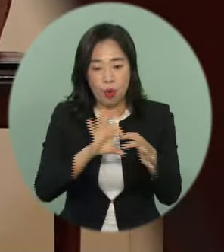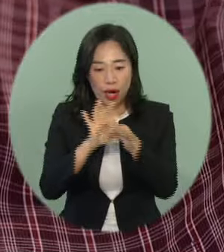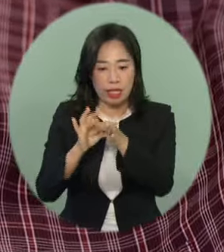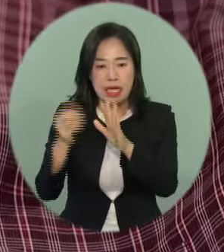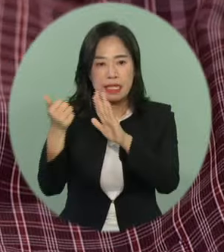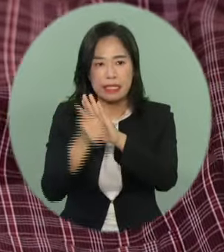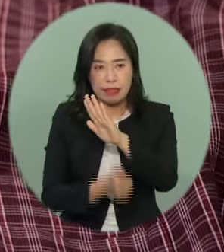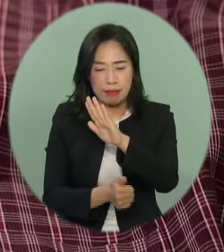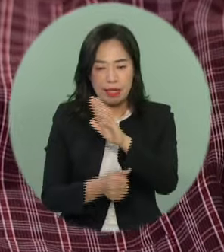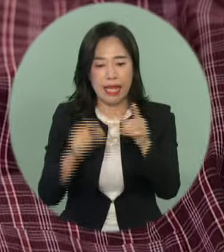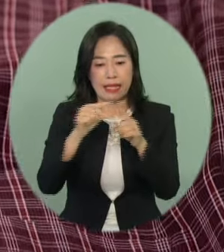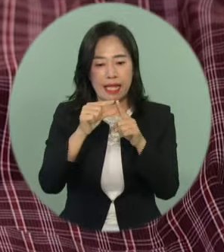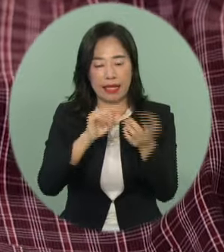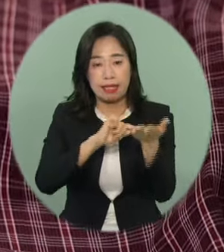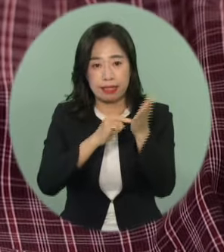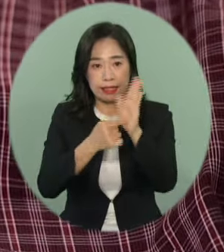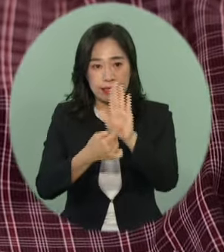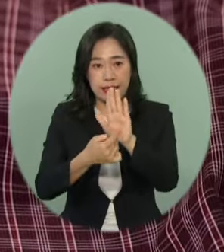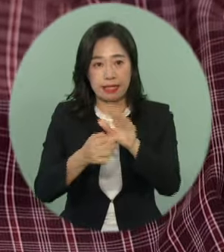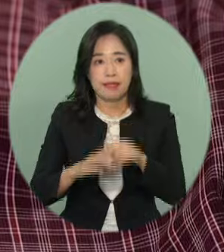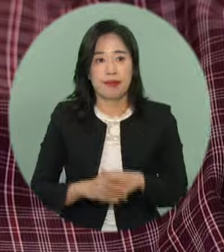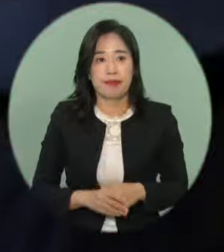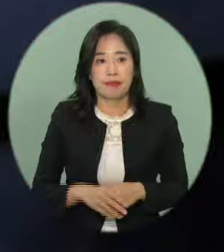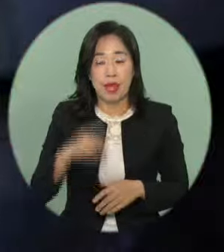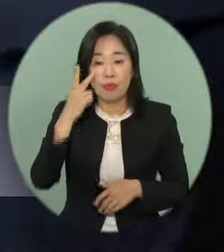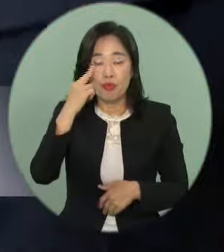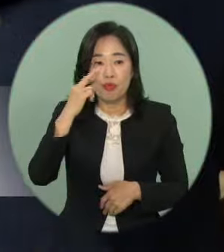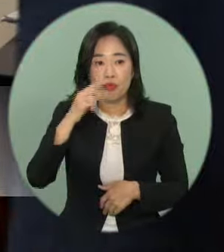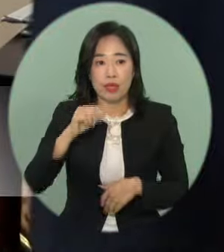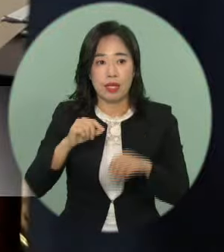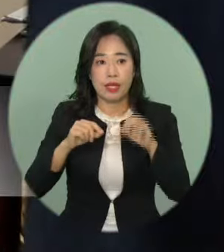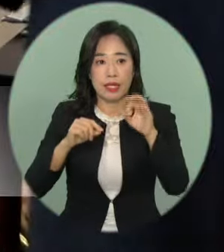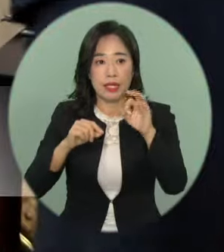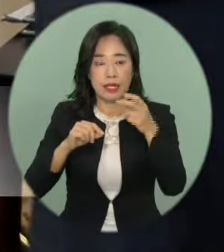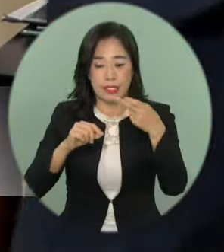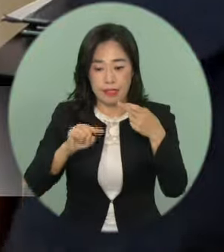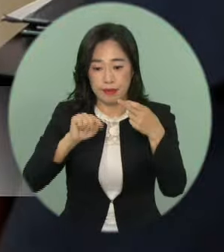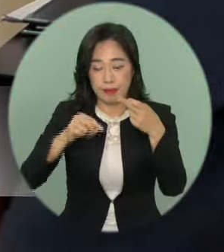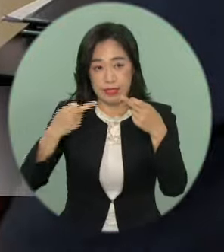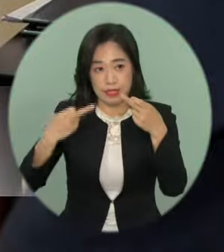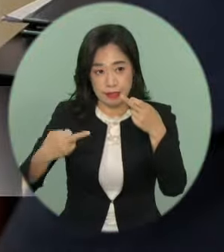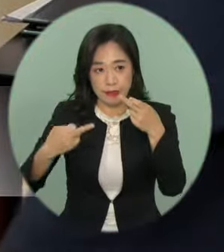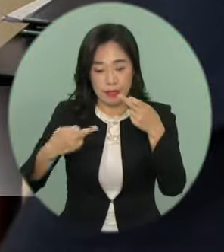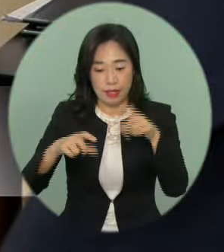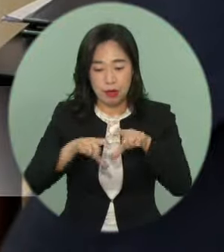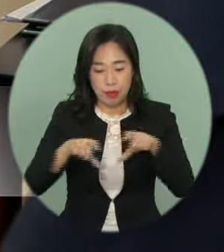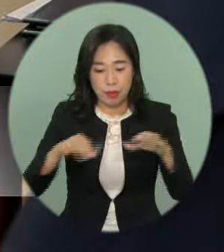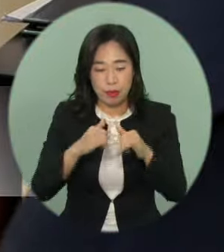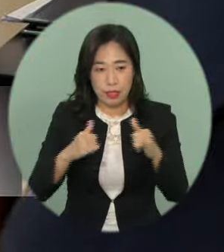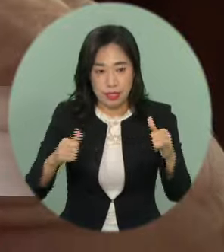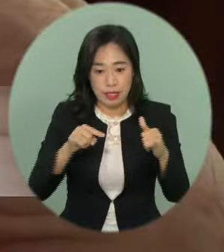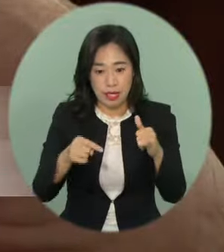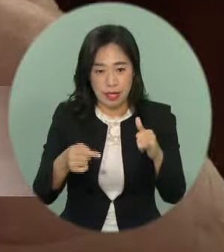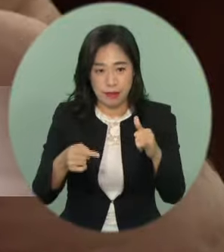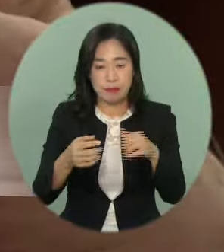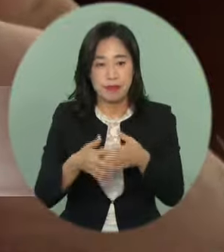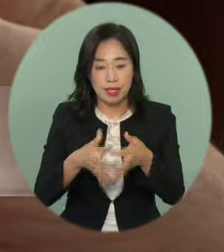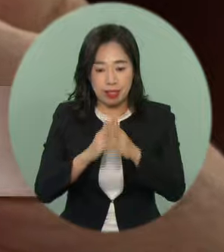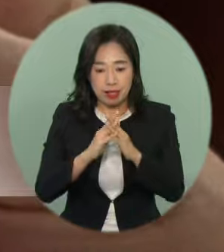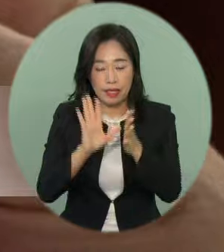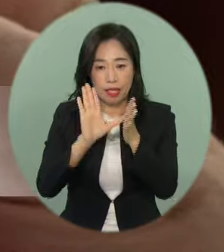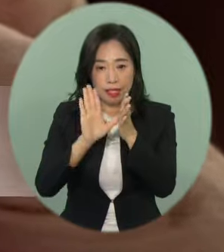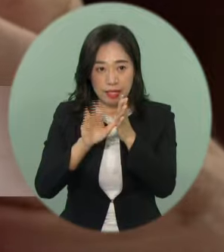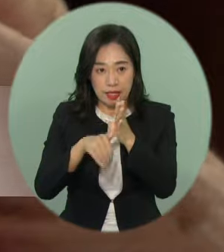도중 당 미국이 이후 한국이 민간정부 들어서 안정을 찾을 때까지